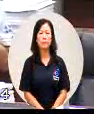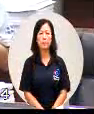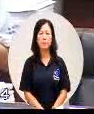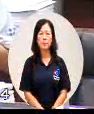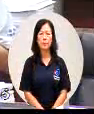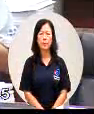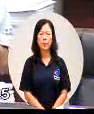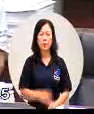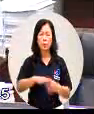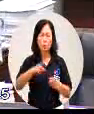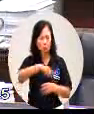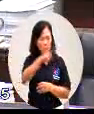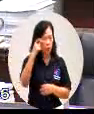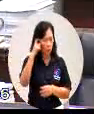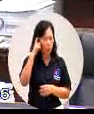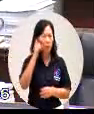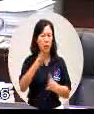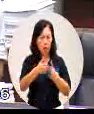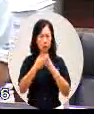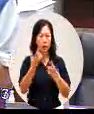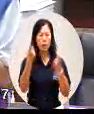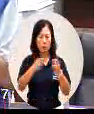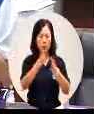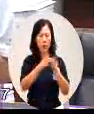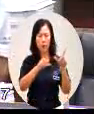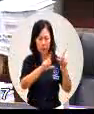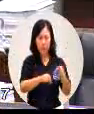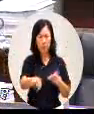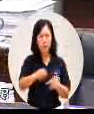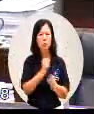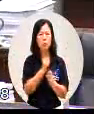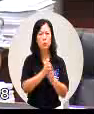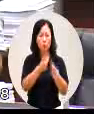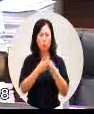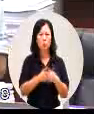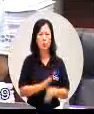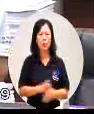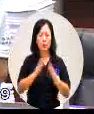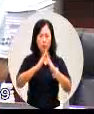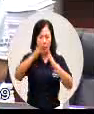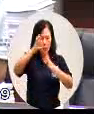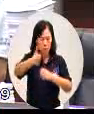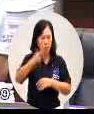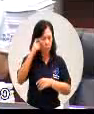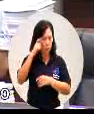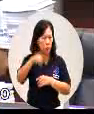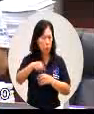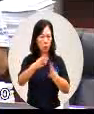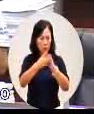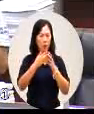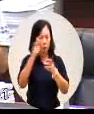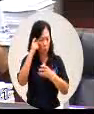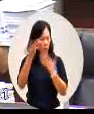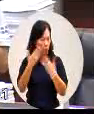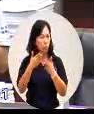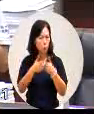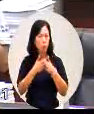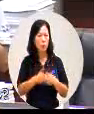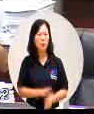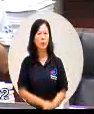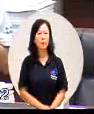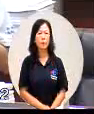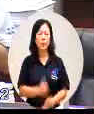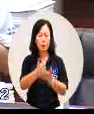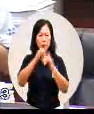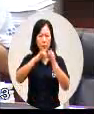所以我想应该要同样的比照，哦，市长，我感觉讲这你拢该考虑，请